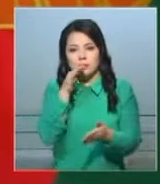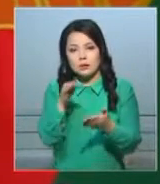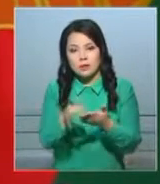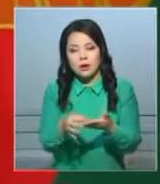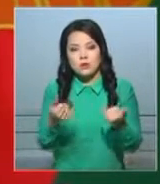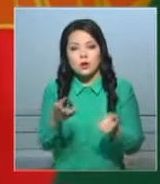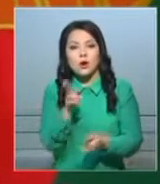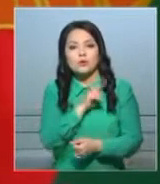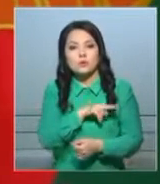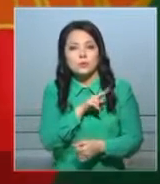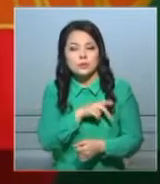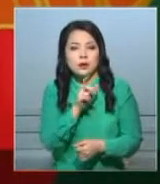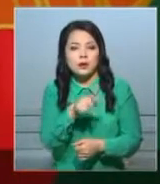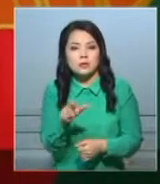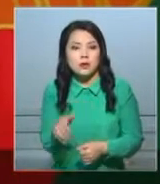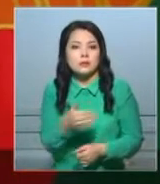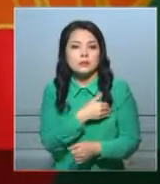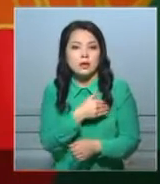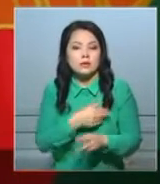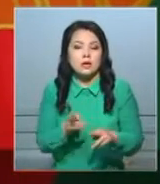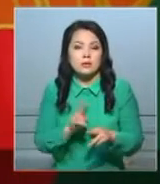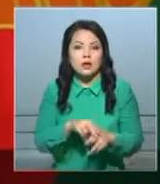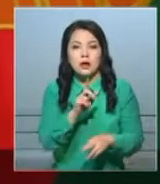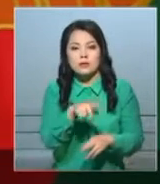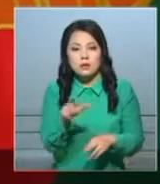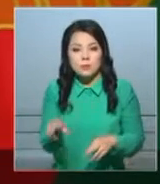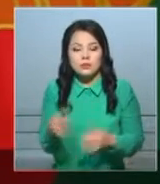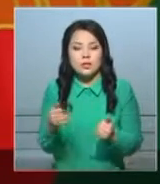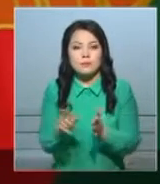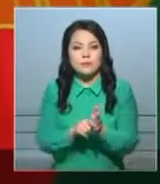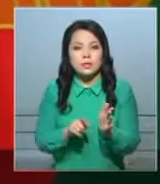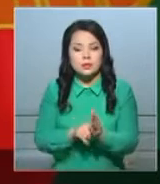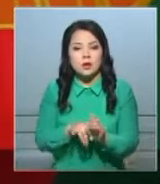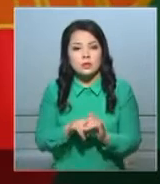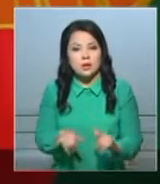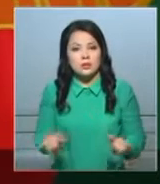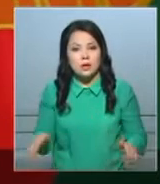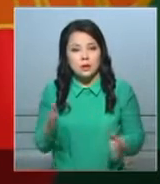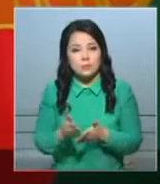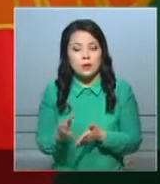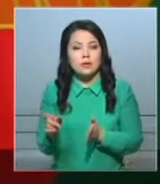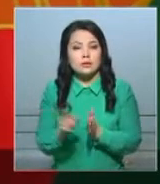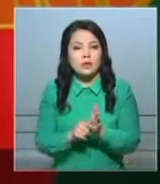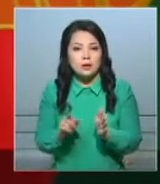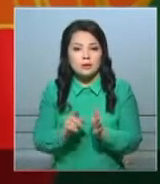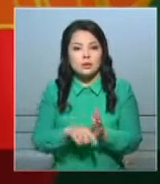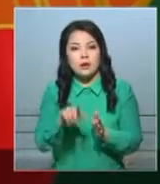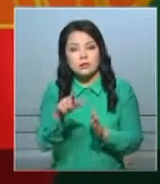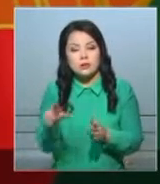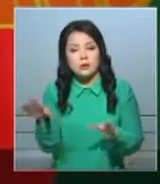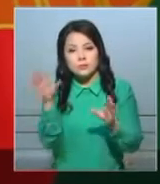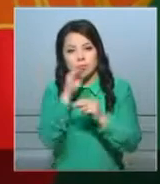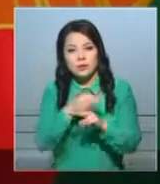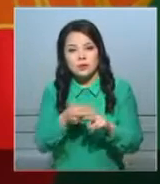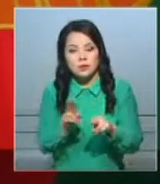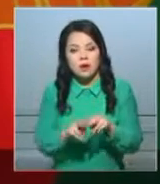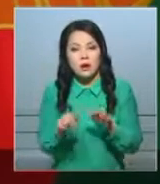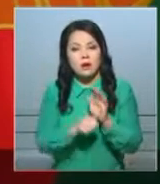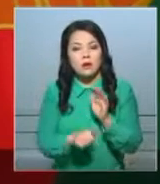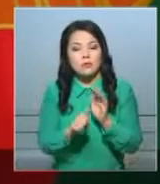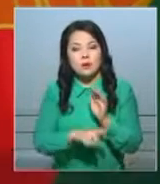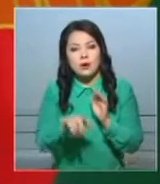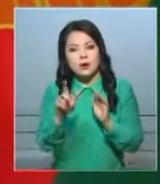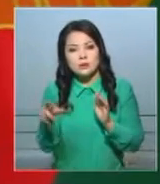Жұмыс істеуге қауқарлы азаматтар саны азайып, зейнеткерлер көбейіп жатыр. Қазір еңбекке жарамды 100 адамға 60 зейнеткерден